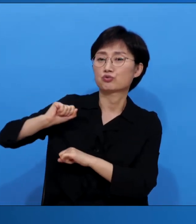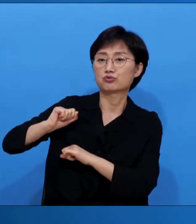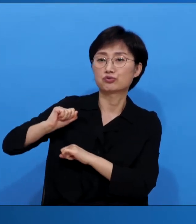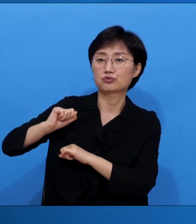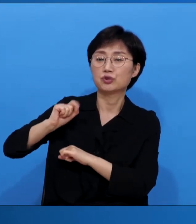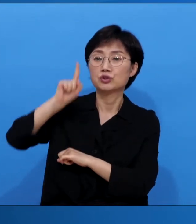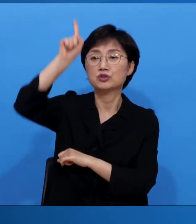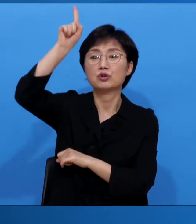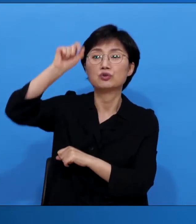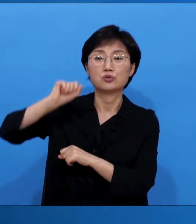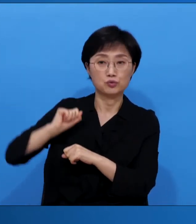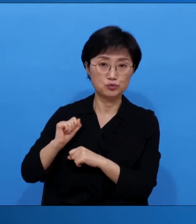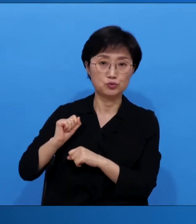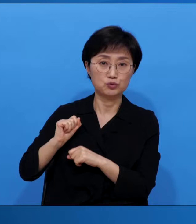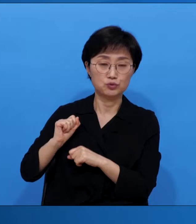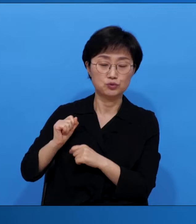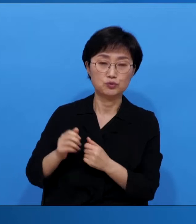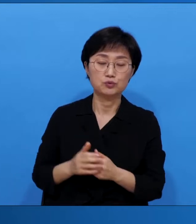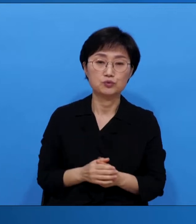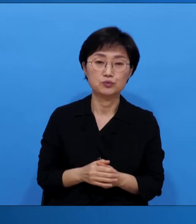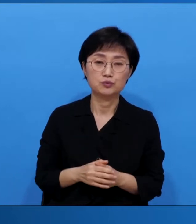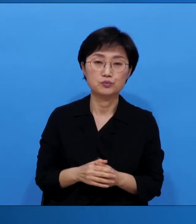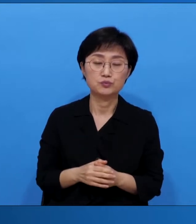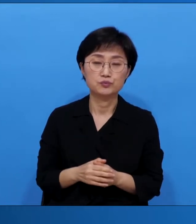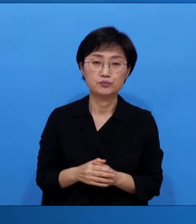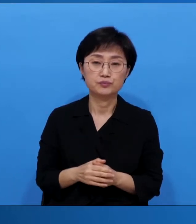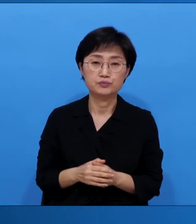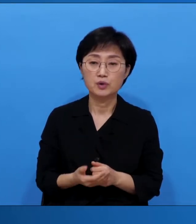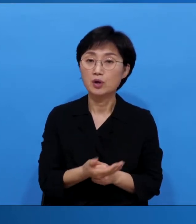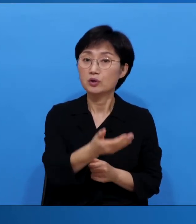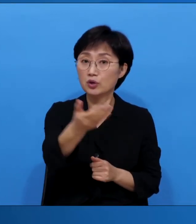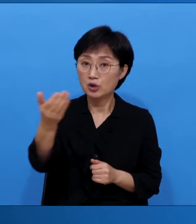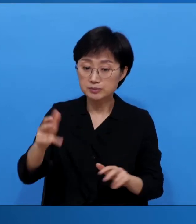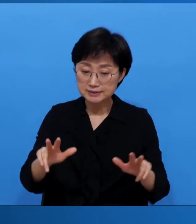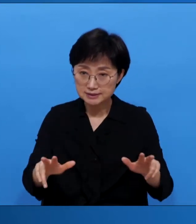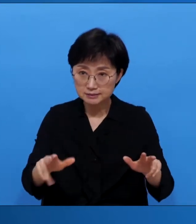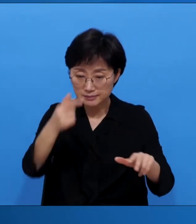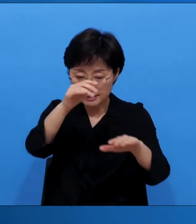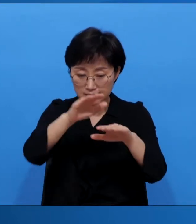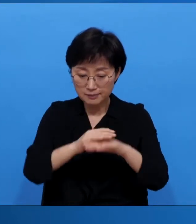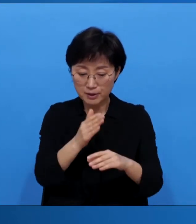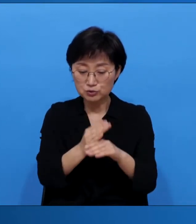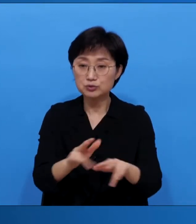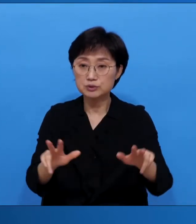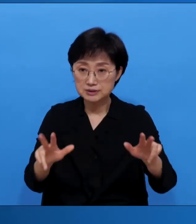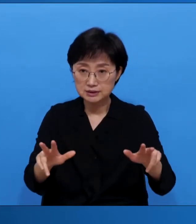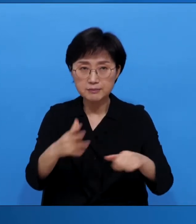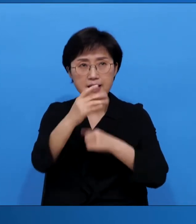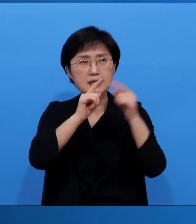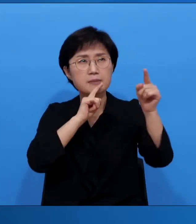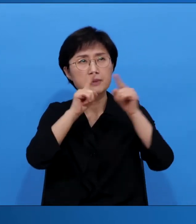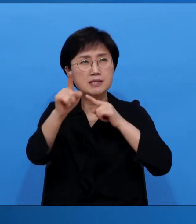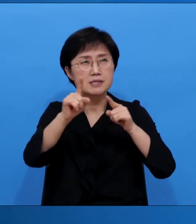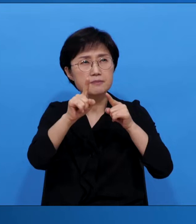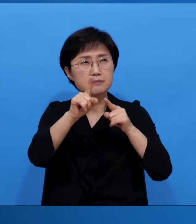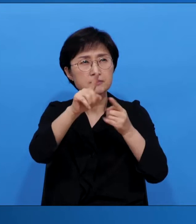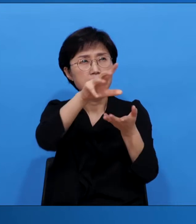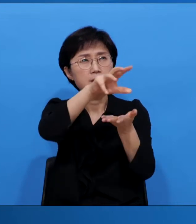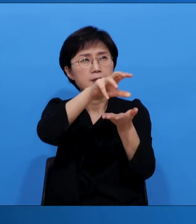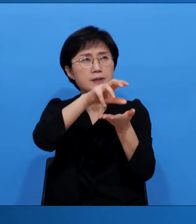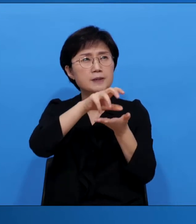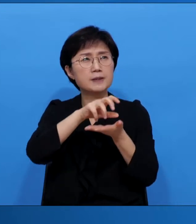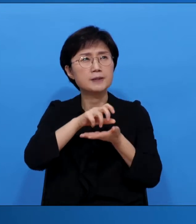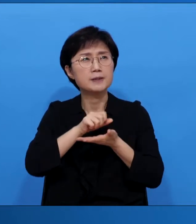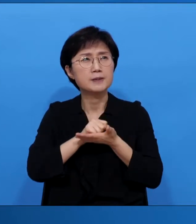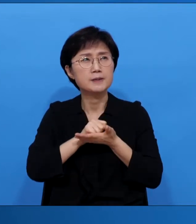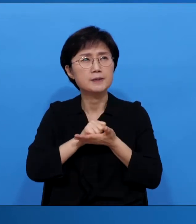will. 대단합니다. How astounding is that? 여러분 예배하는 이유가 거기 있어요. 하나님 말씀 붙잡고 뜻을 붙잡으면 하나님이 하늘